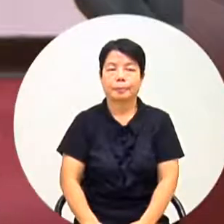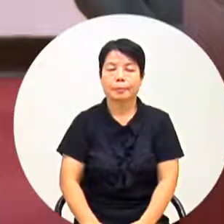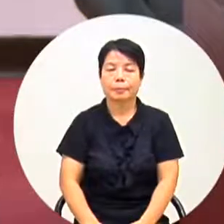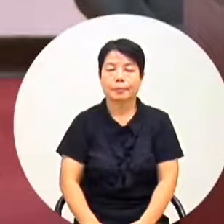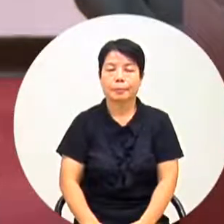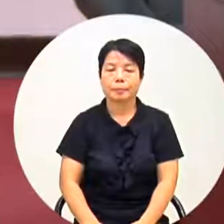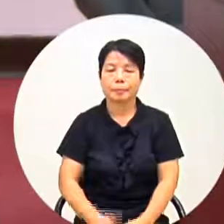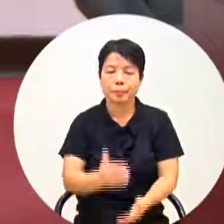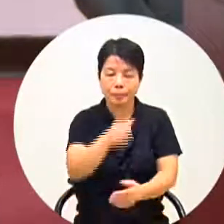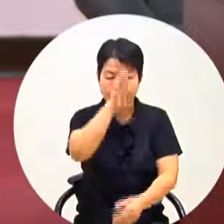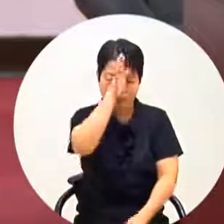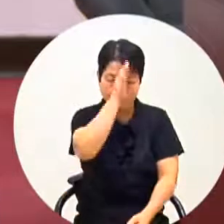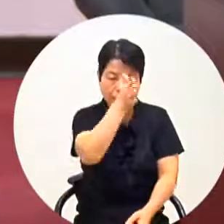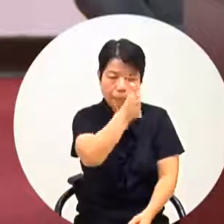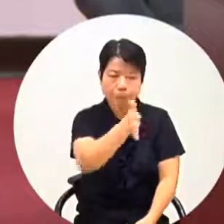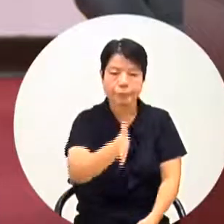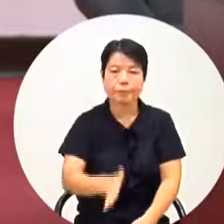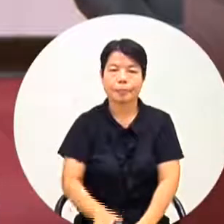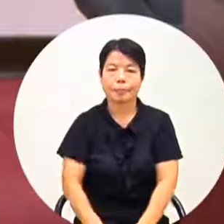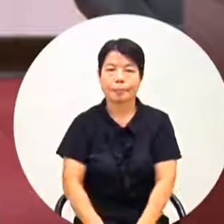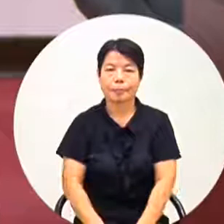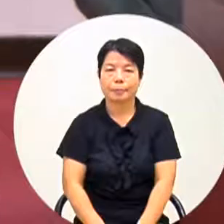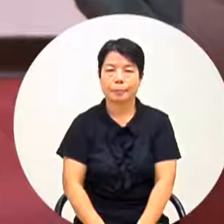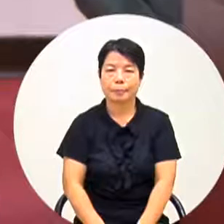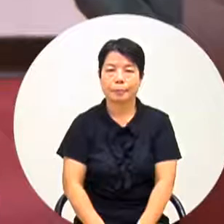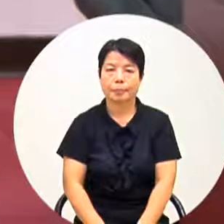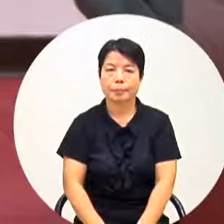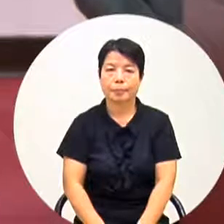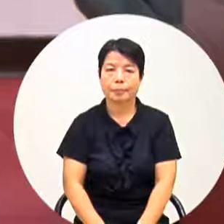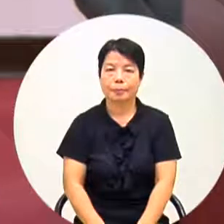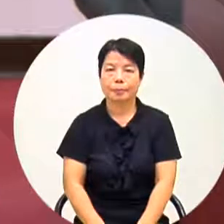问一下齁，我们的